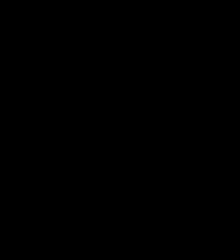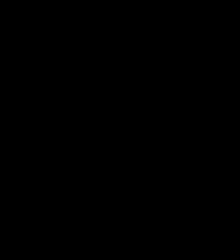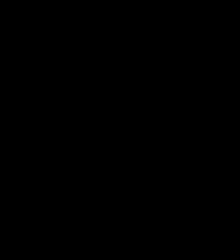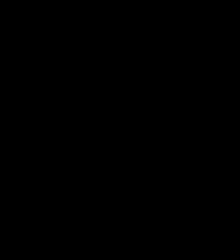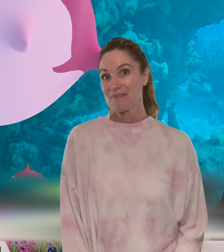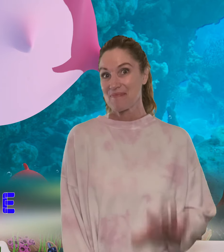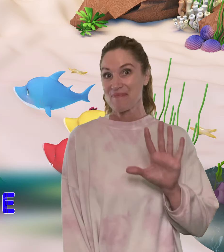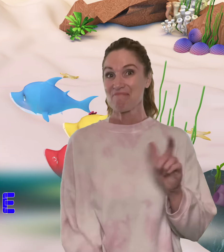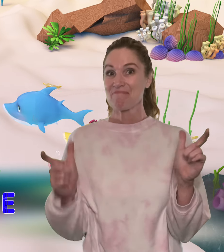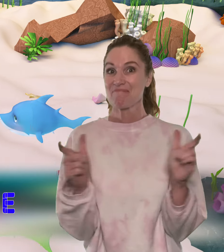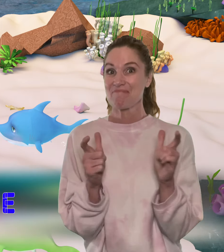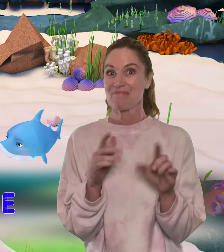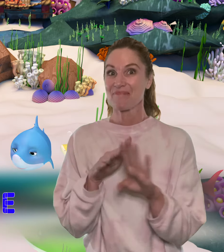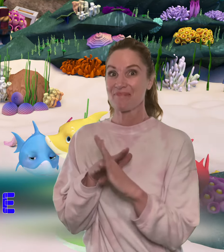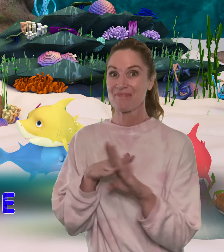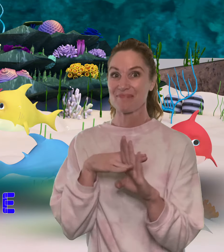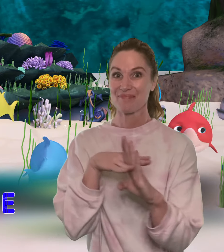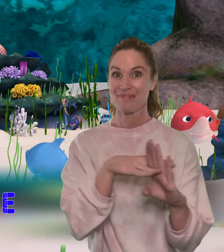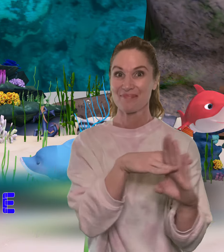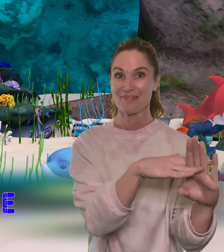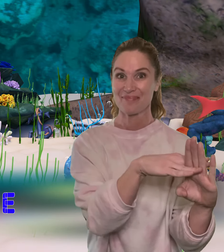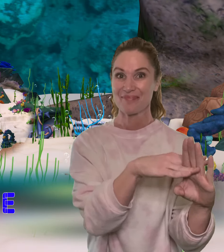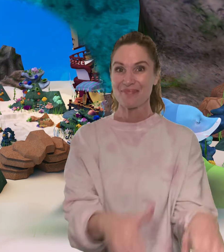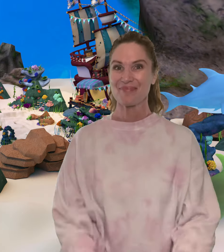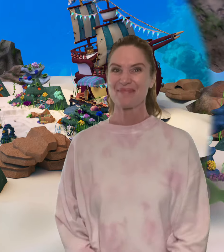ビンゴご藤の